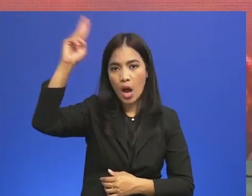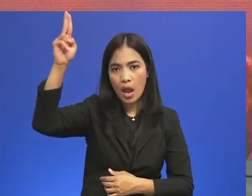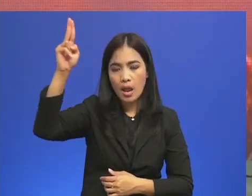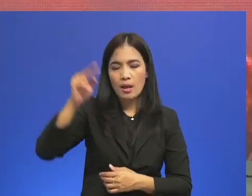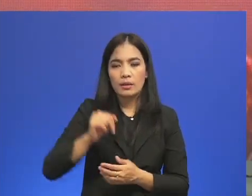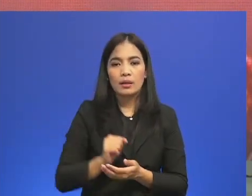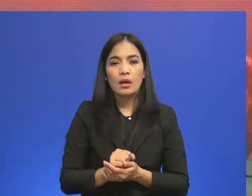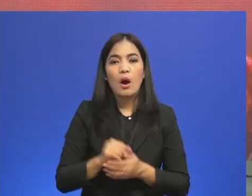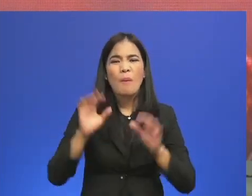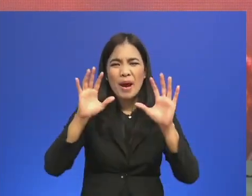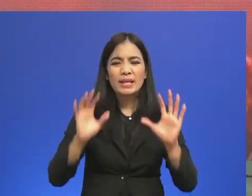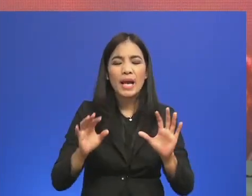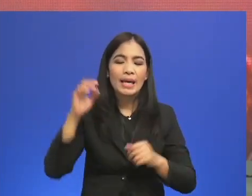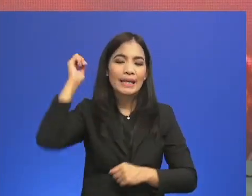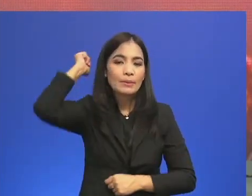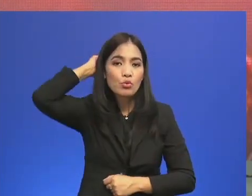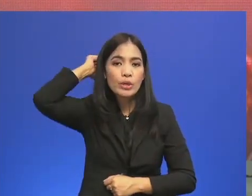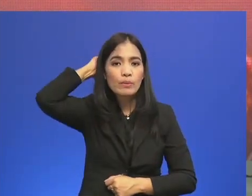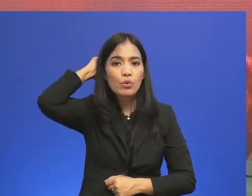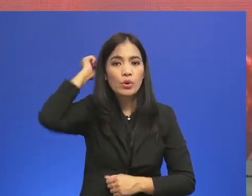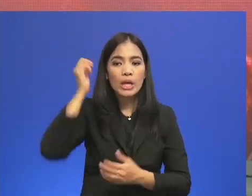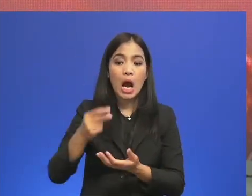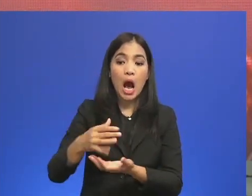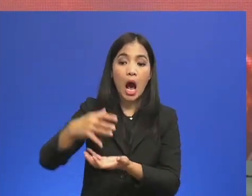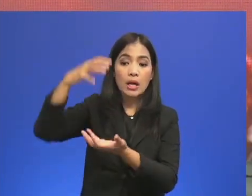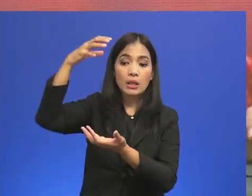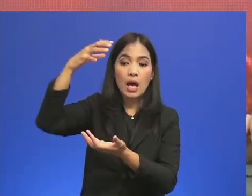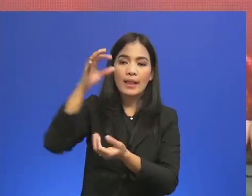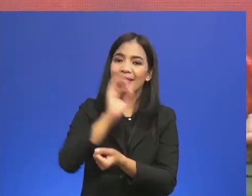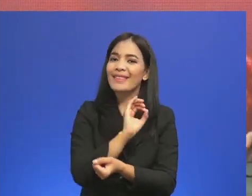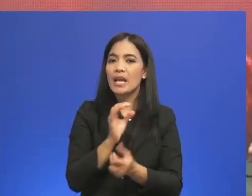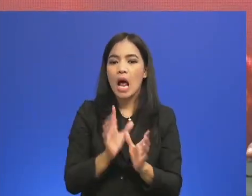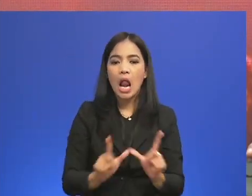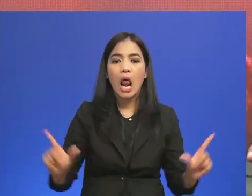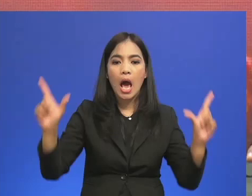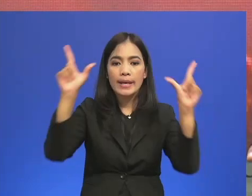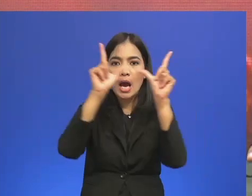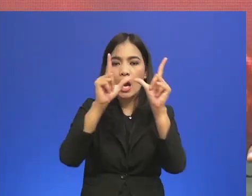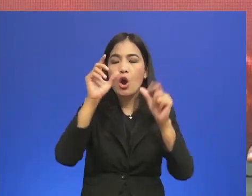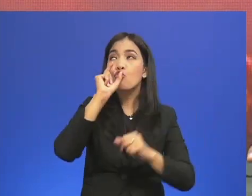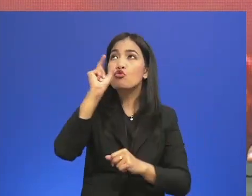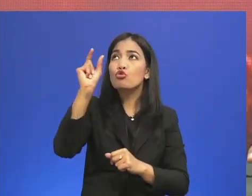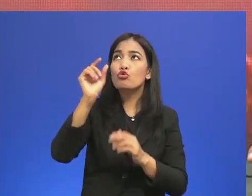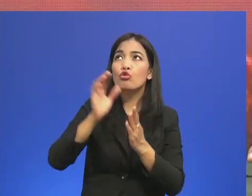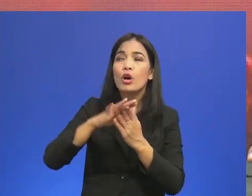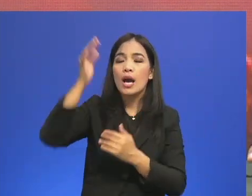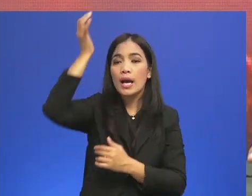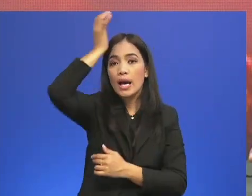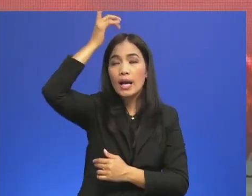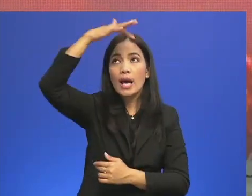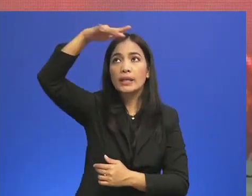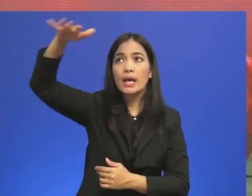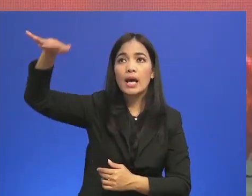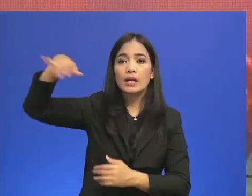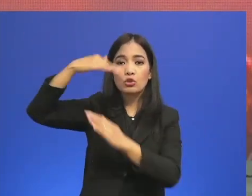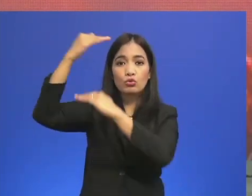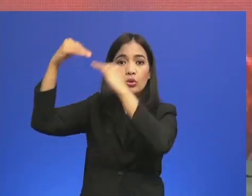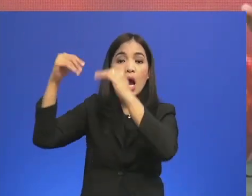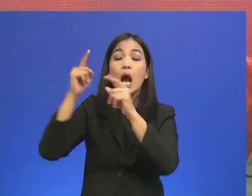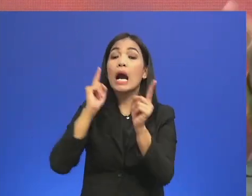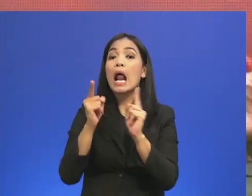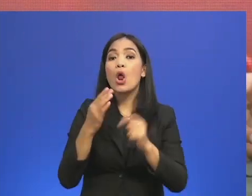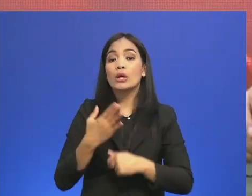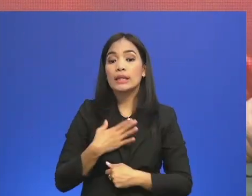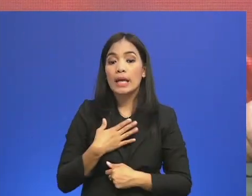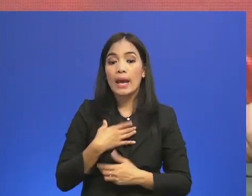ibu, kaum wanita yang hartanya tidak layak untuk kerajaan surga. Kalau sampai saya mengharapkan